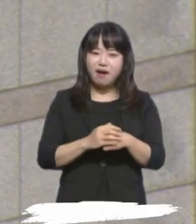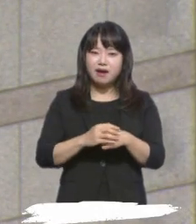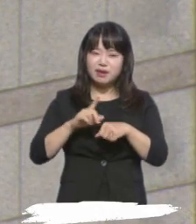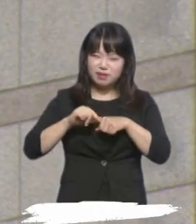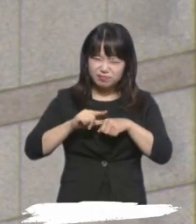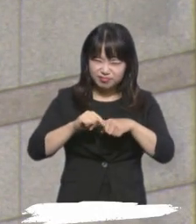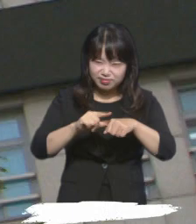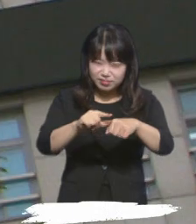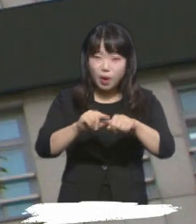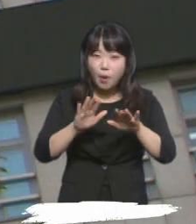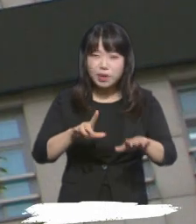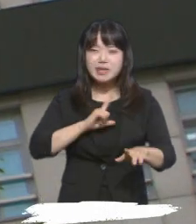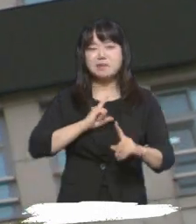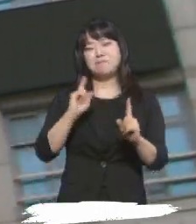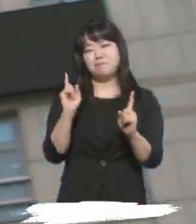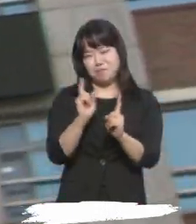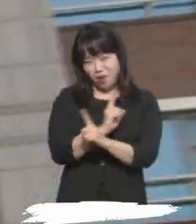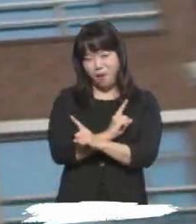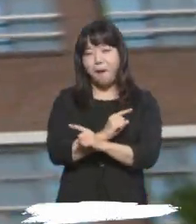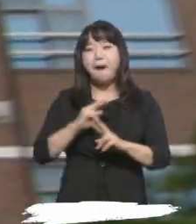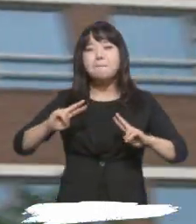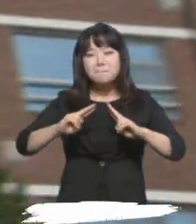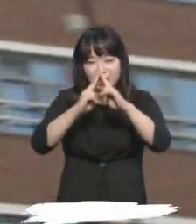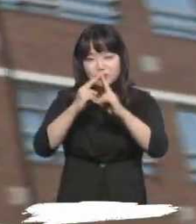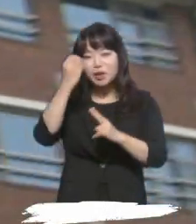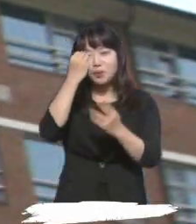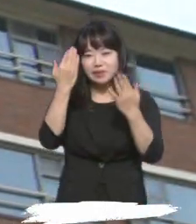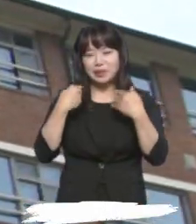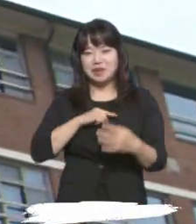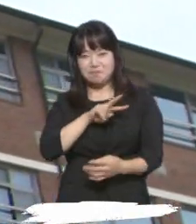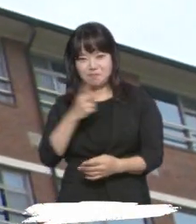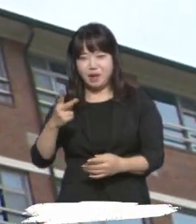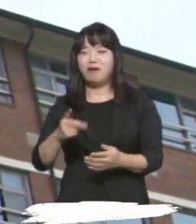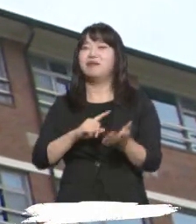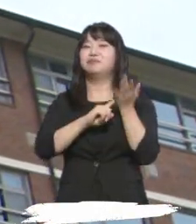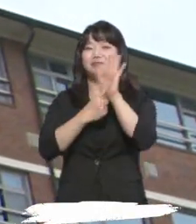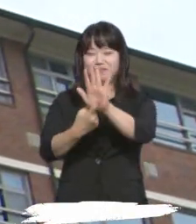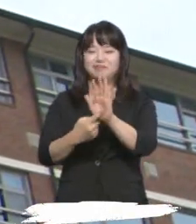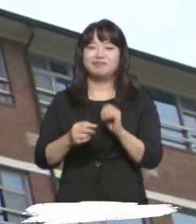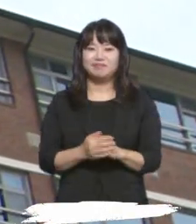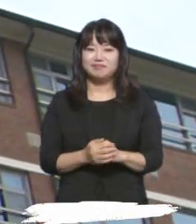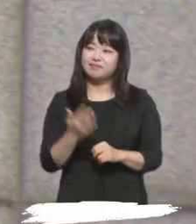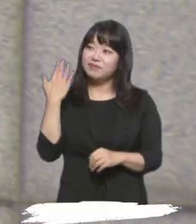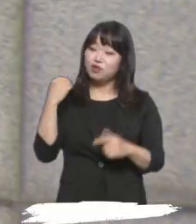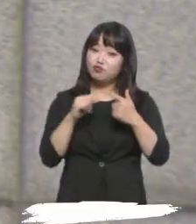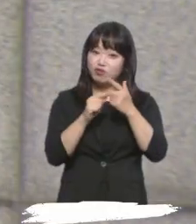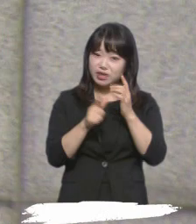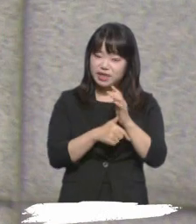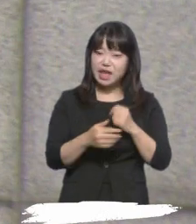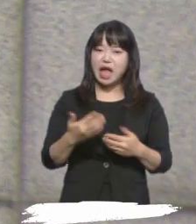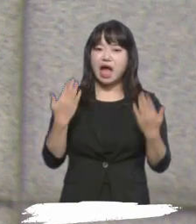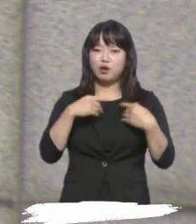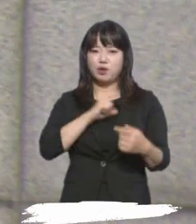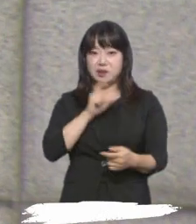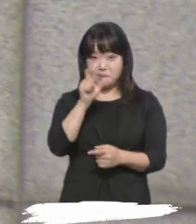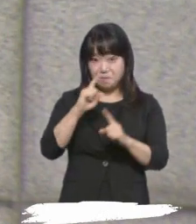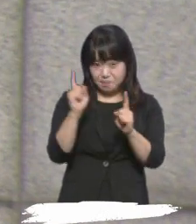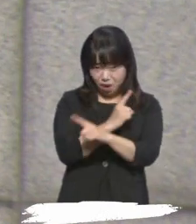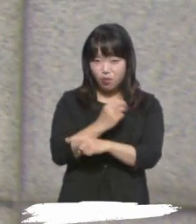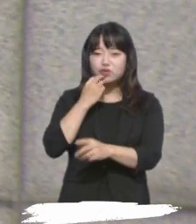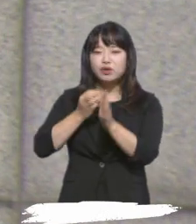반도체 고등학교로 학교 명패를 새롭게 바꿔달았습니다. 지난 6월 교명 변경 내용을